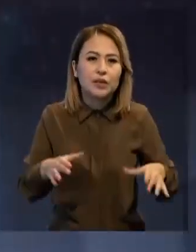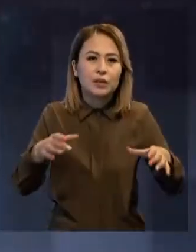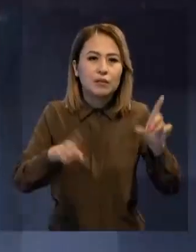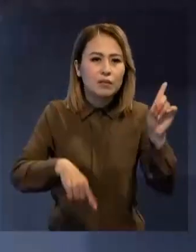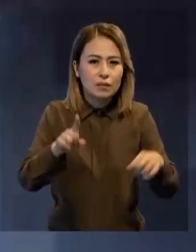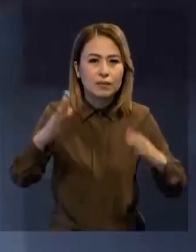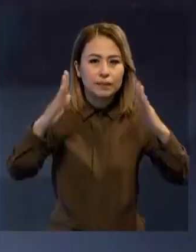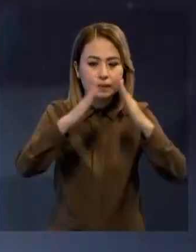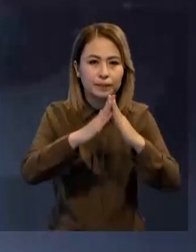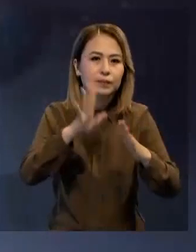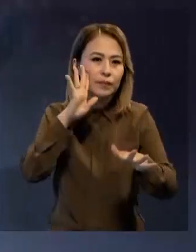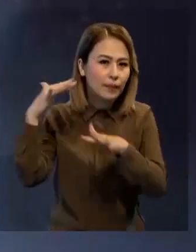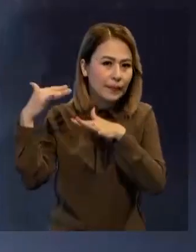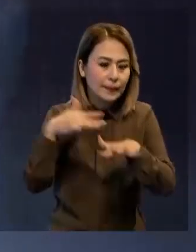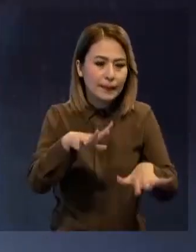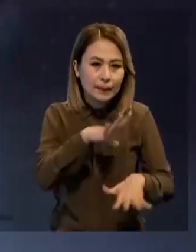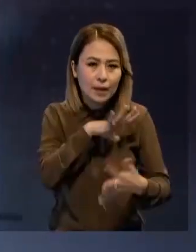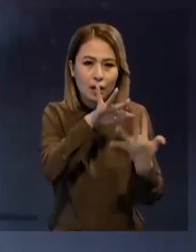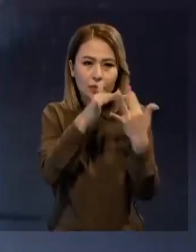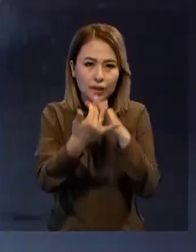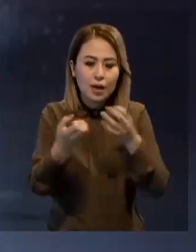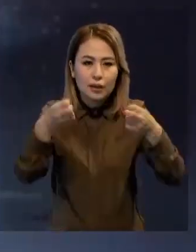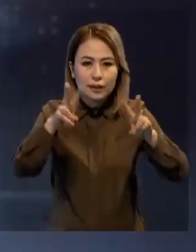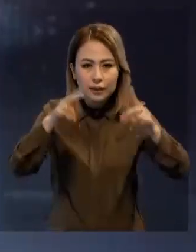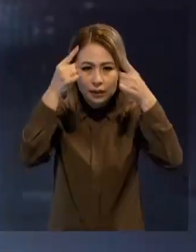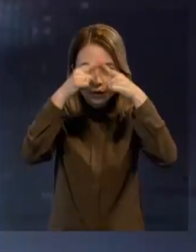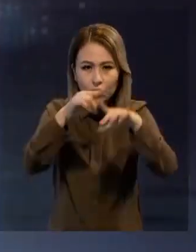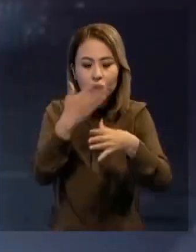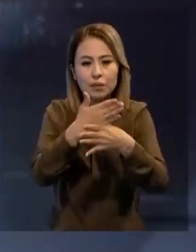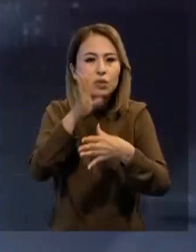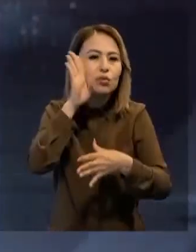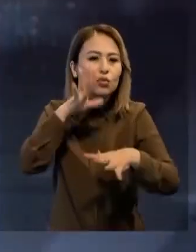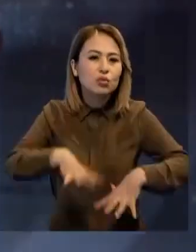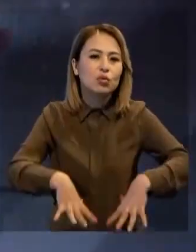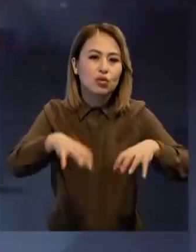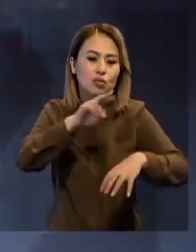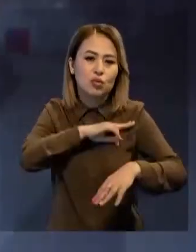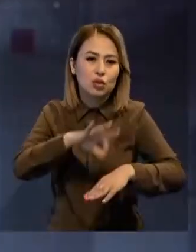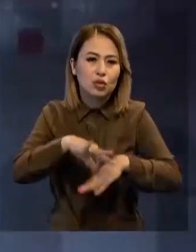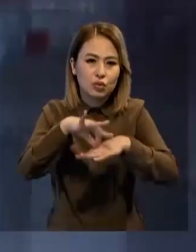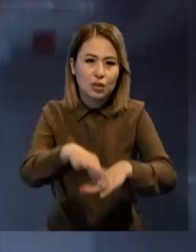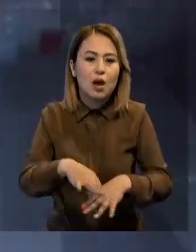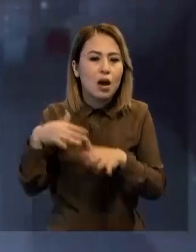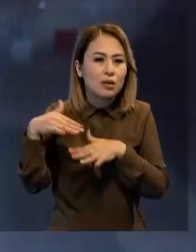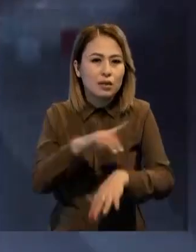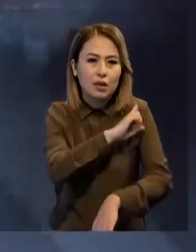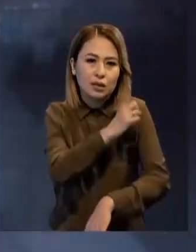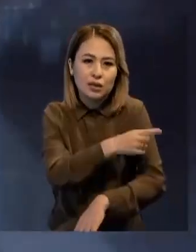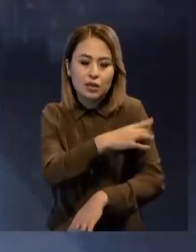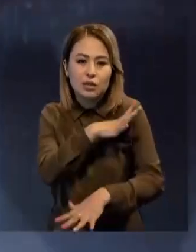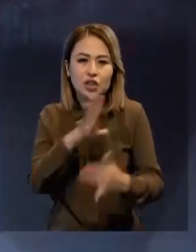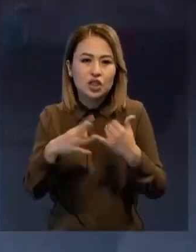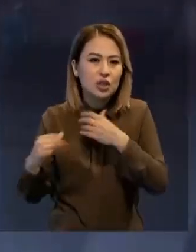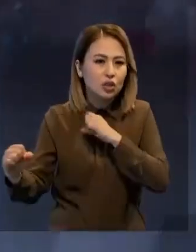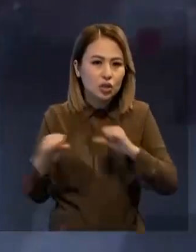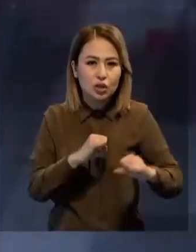кейбірінің баспанасын су шайып кеткен. Апат болған аудандарда арнайы техникалардың көмегімен су сору жұмыстары жүргізілді. Ағысы қатты